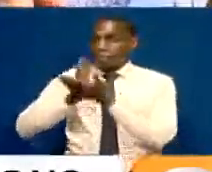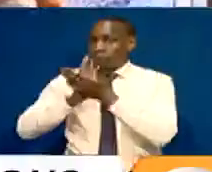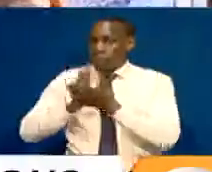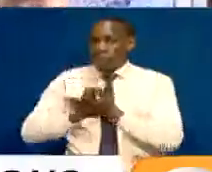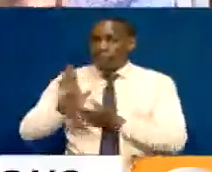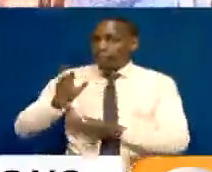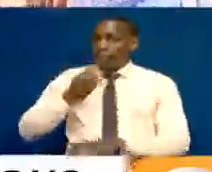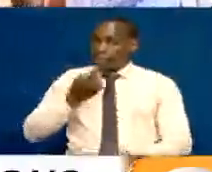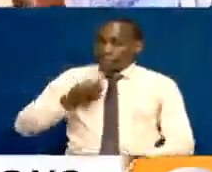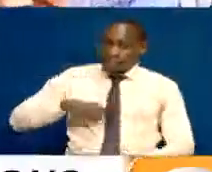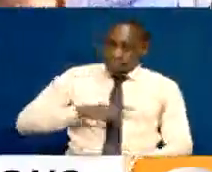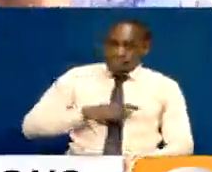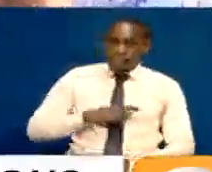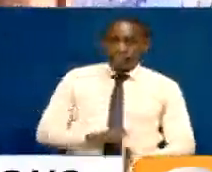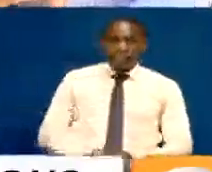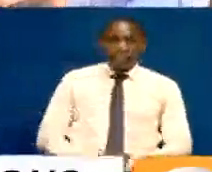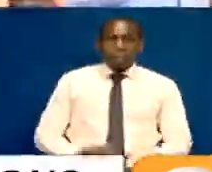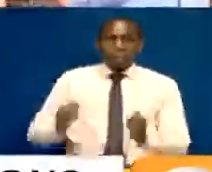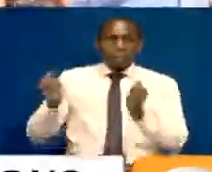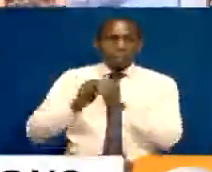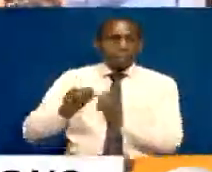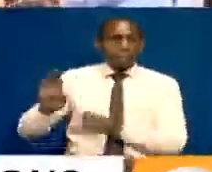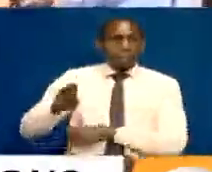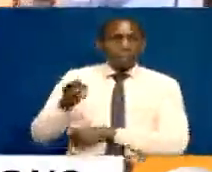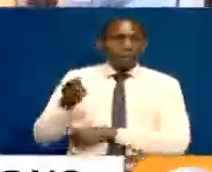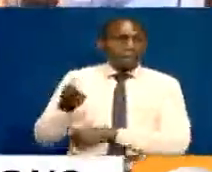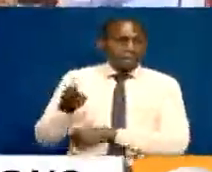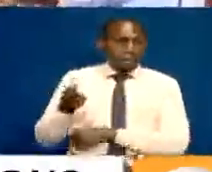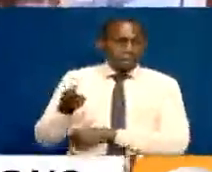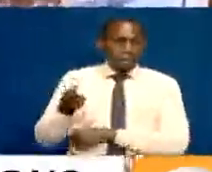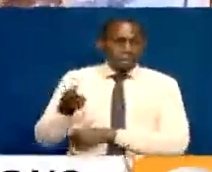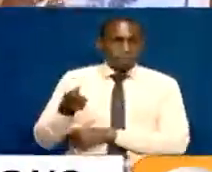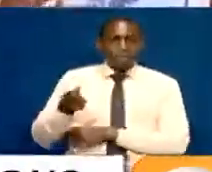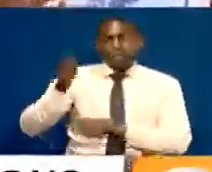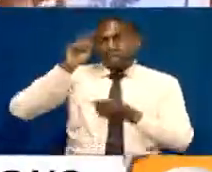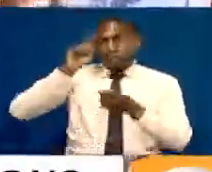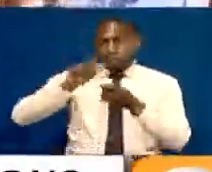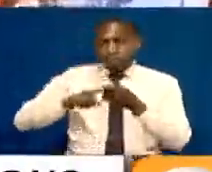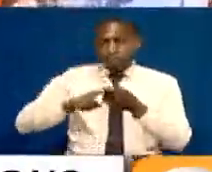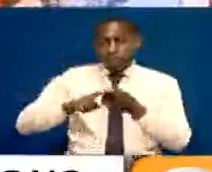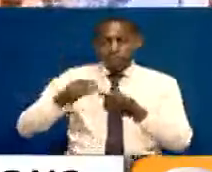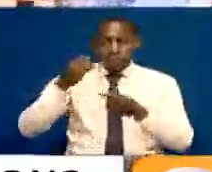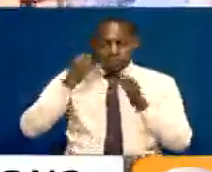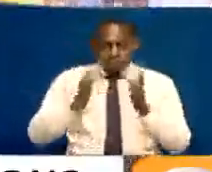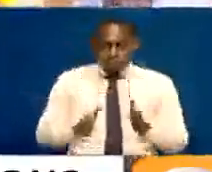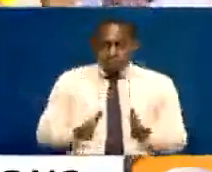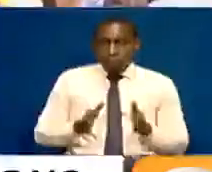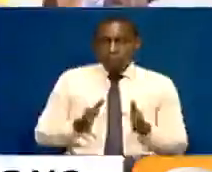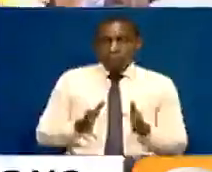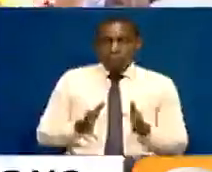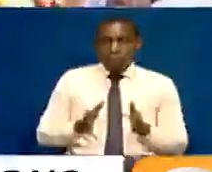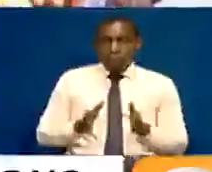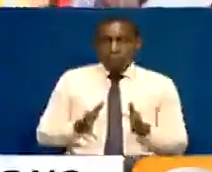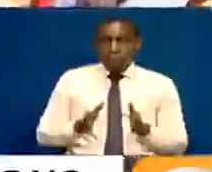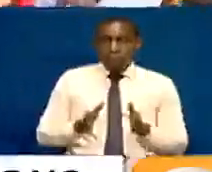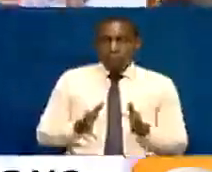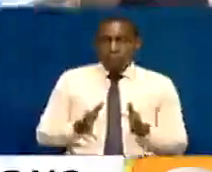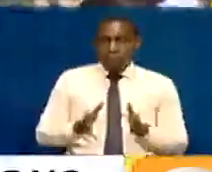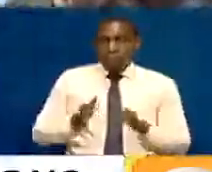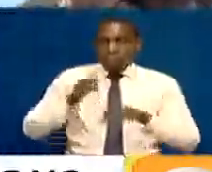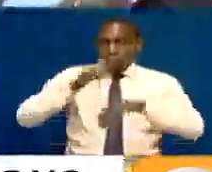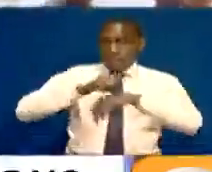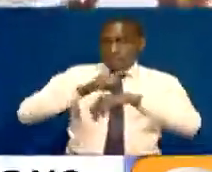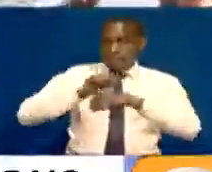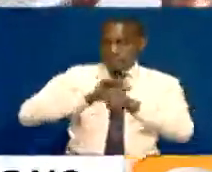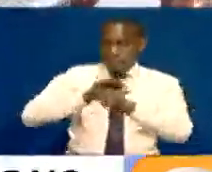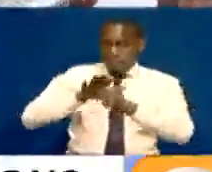Tell us where 10 billion shillings meant for sick people in this period